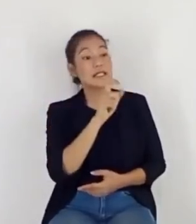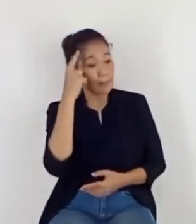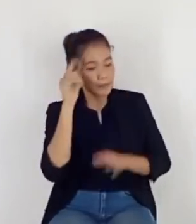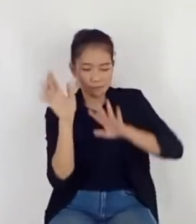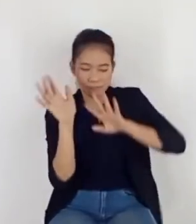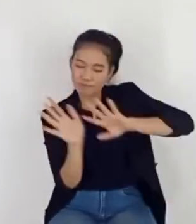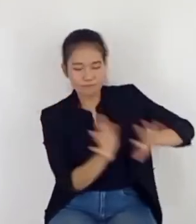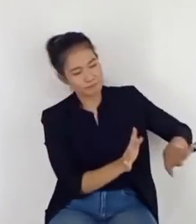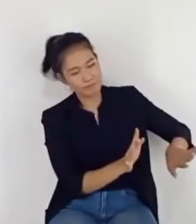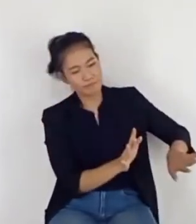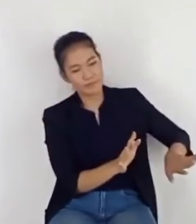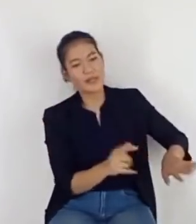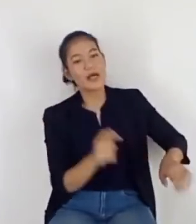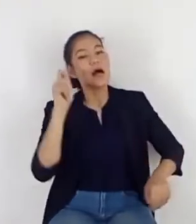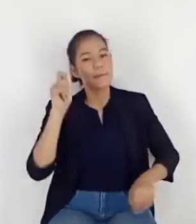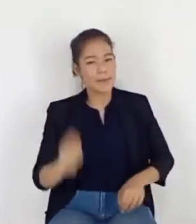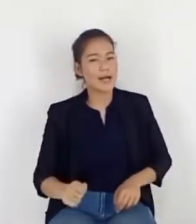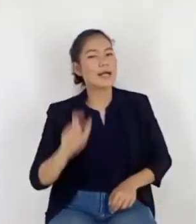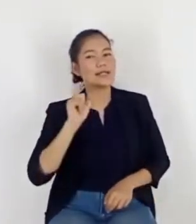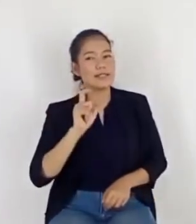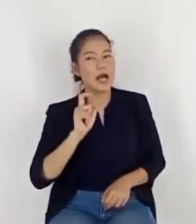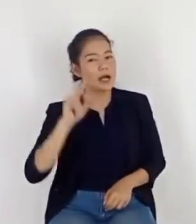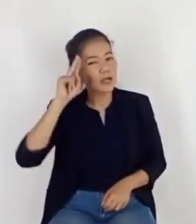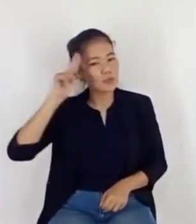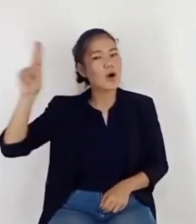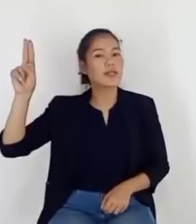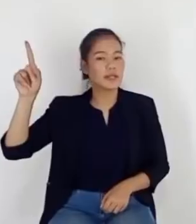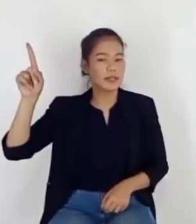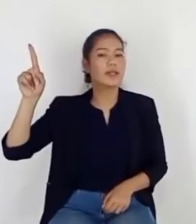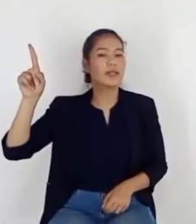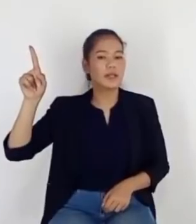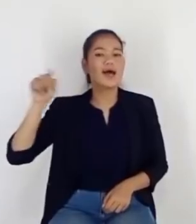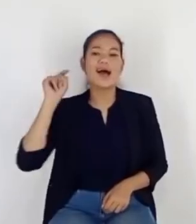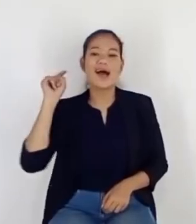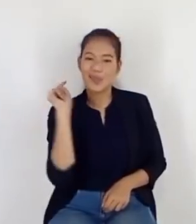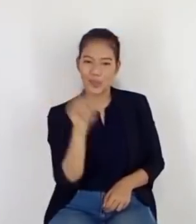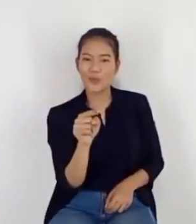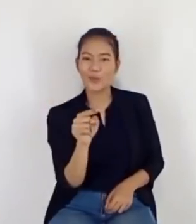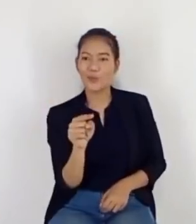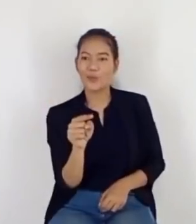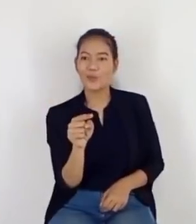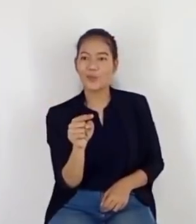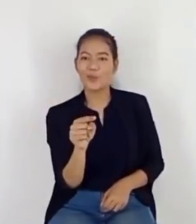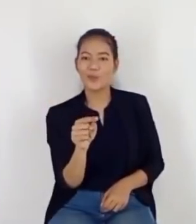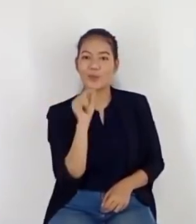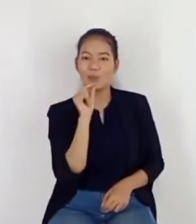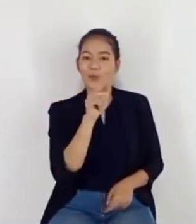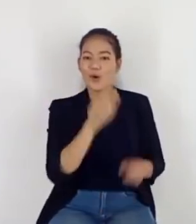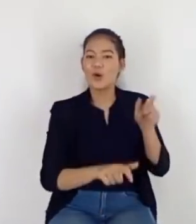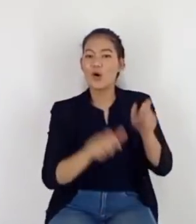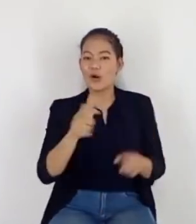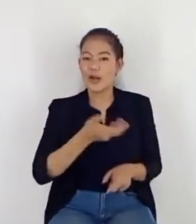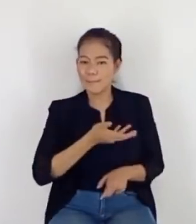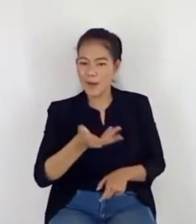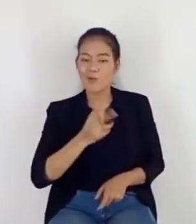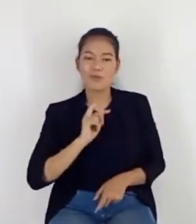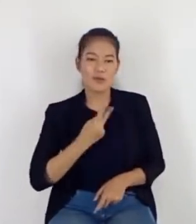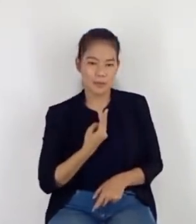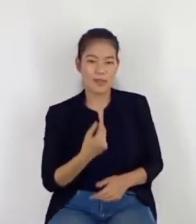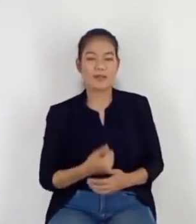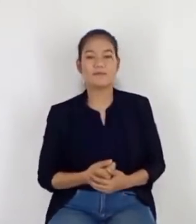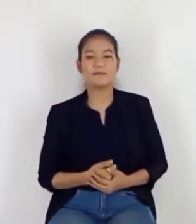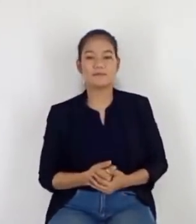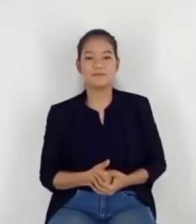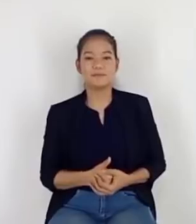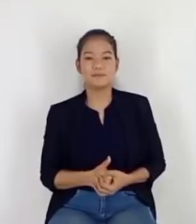berpikirmu. Pakai cara berpikir Tuhan. Itulah yang disebut dengan orang yang mau bertobat.